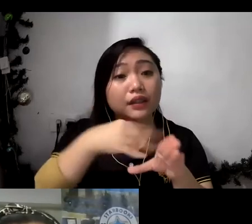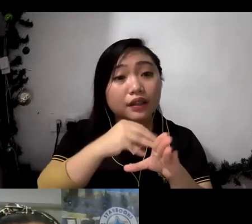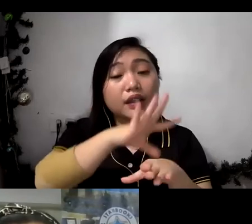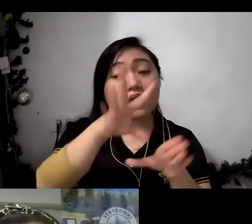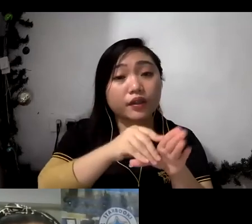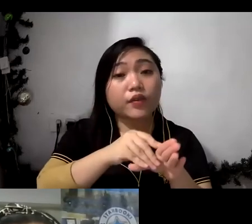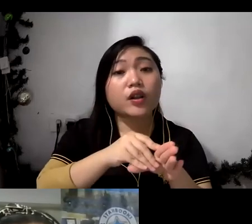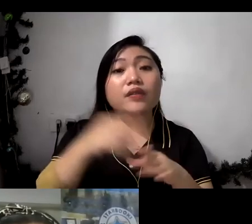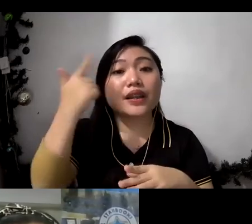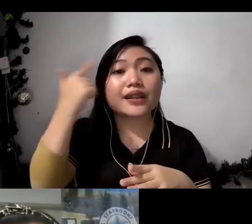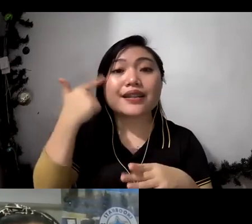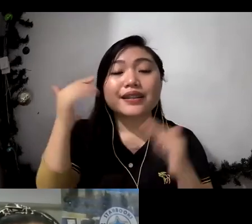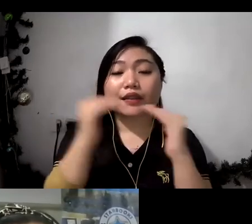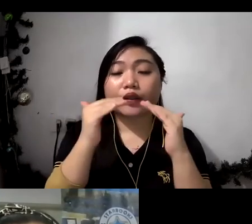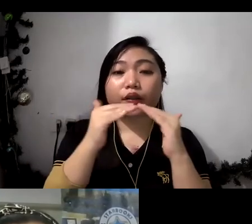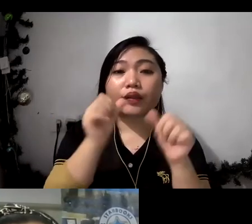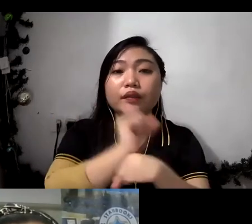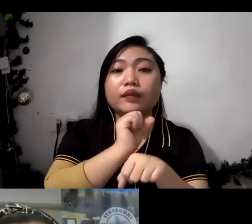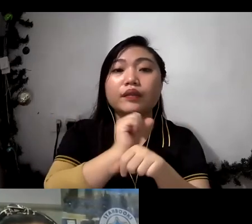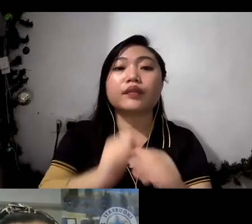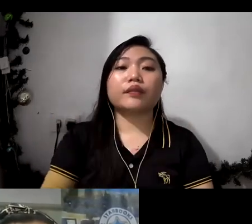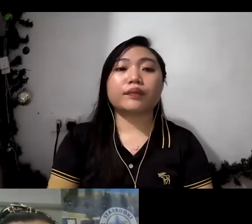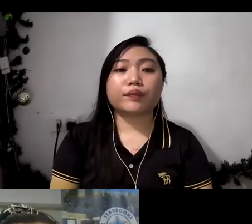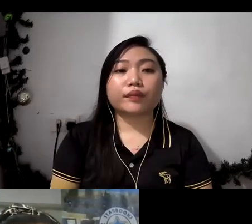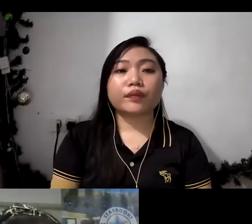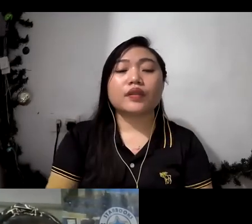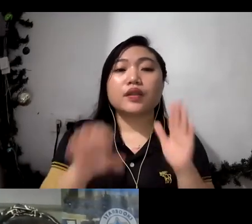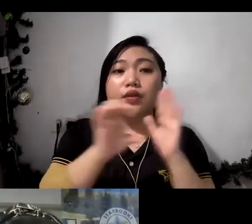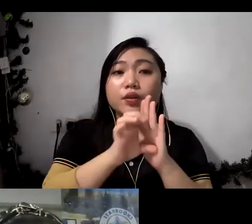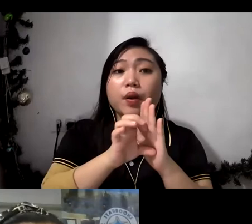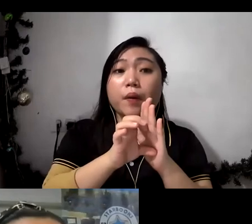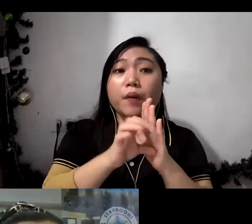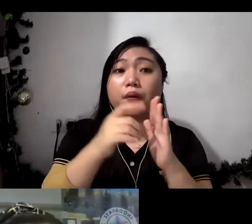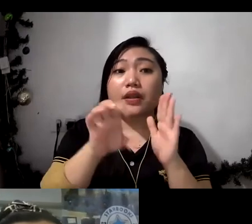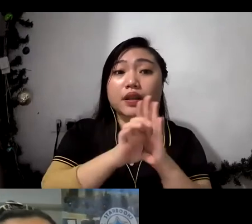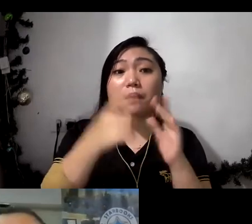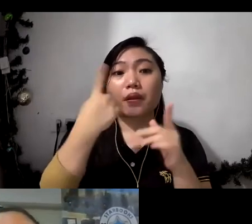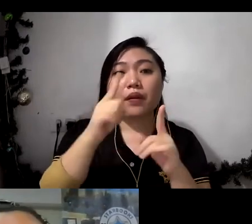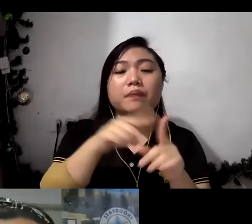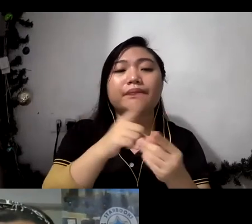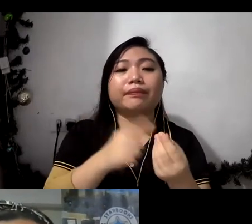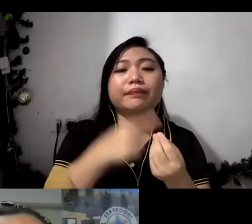kasi marami din po kayong mga gender issues and concerns, especially when it comes to gender-based violence.